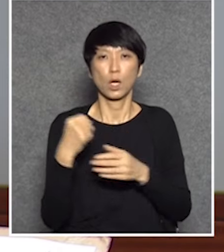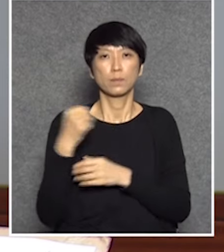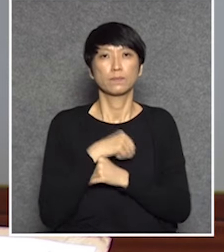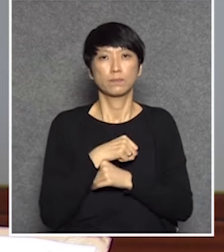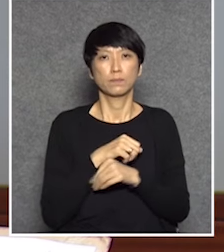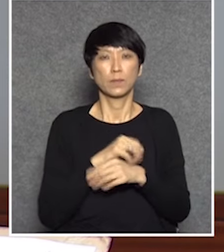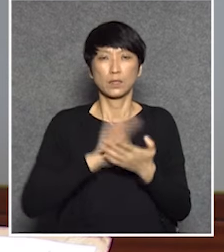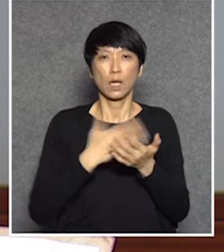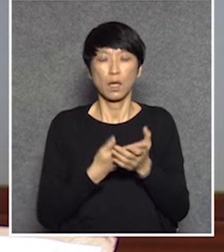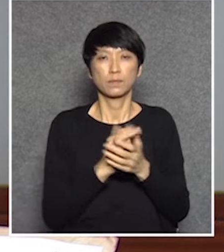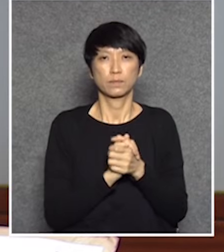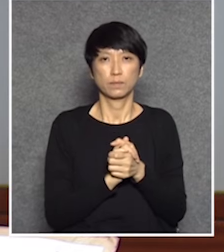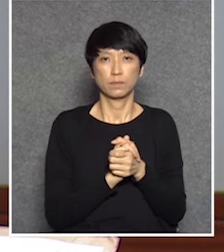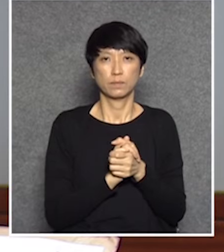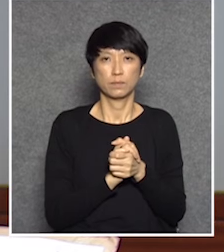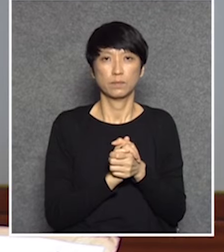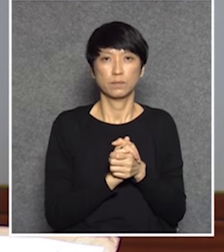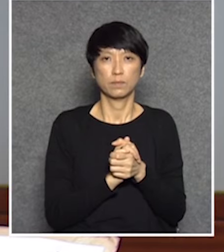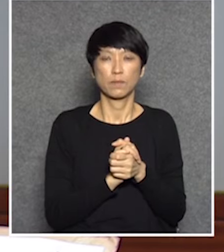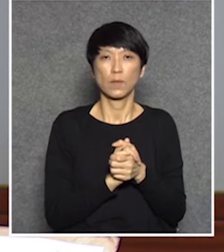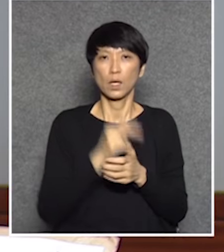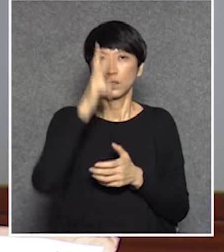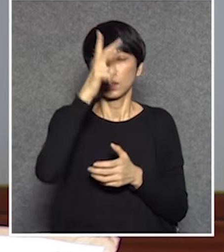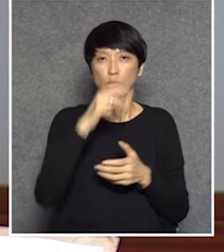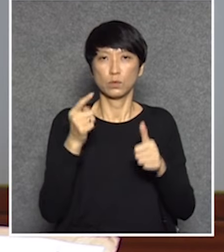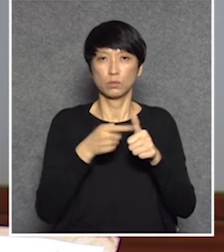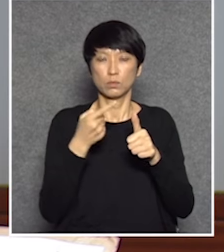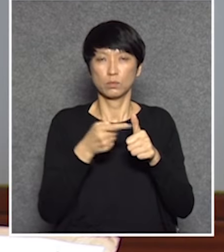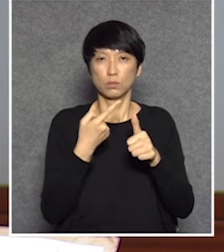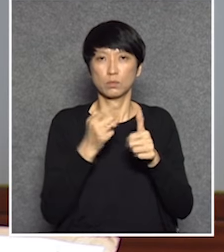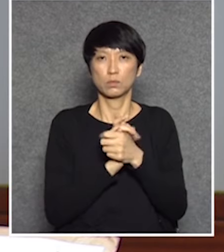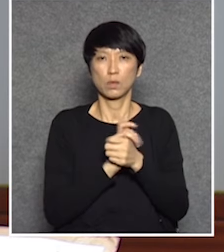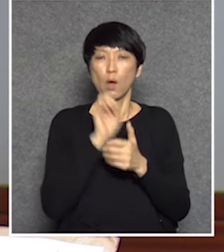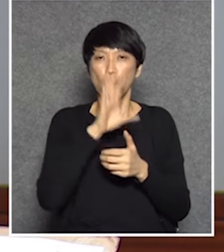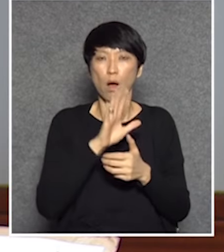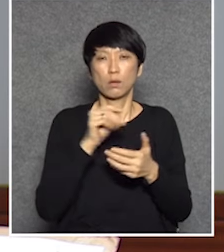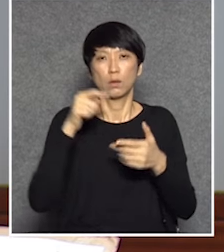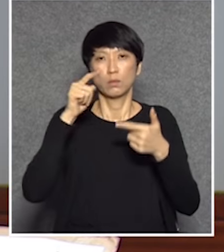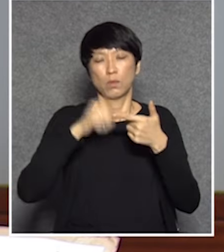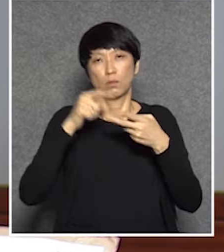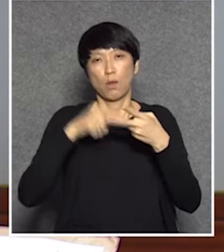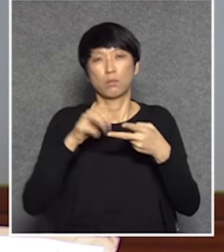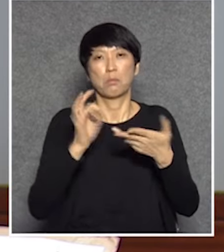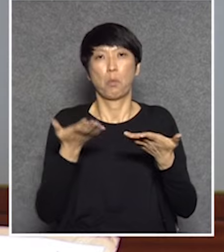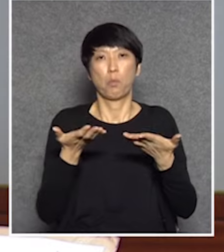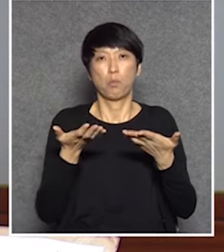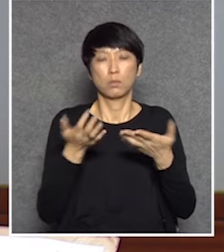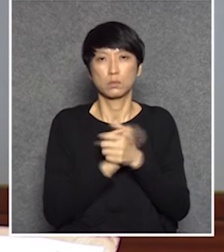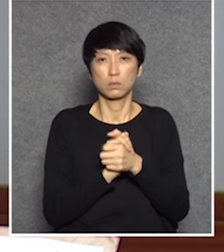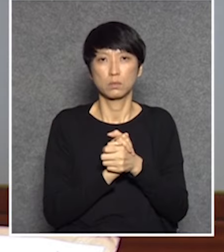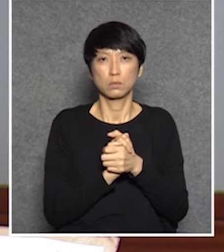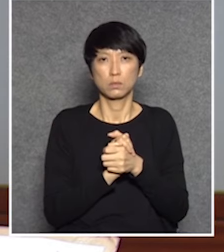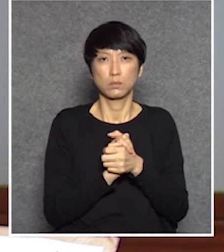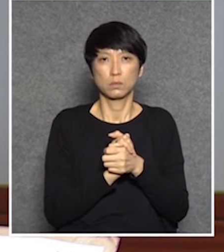令人不滿的，政府這次取去上衣，更多次聲言不要西褲，即是兩帽啦。那你那條底，